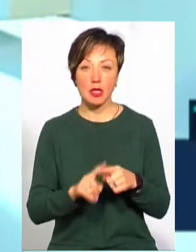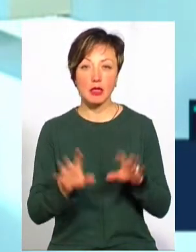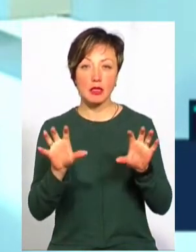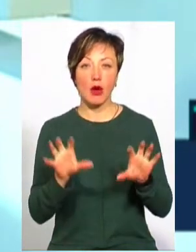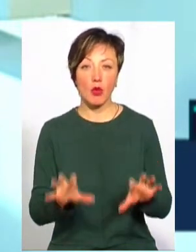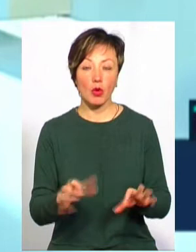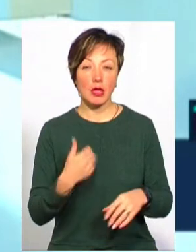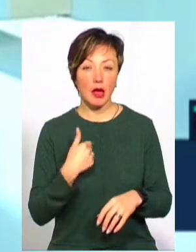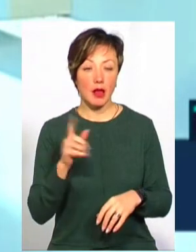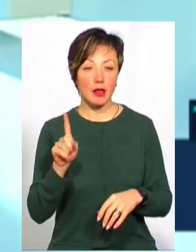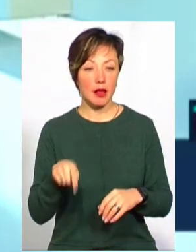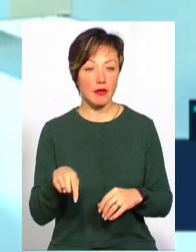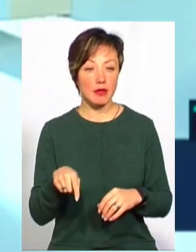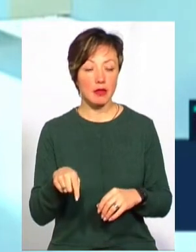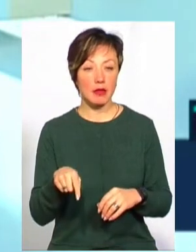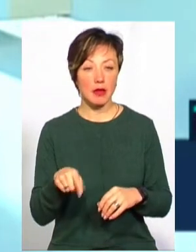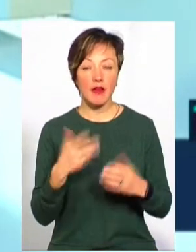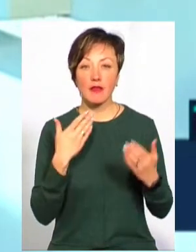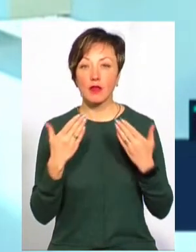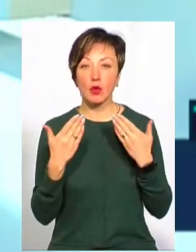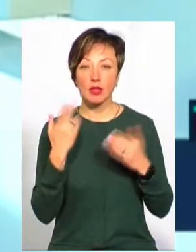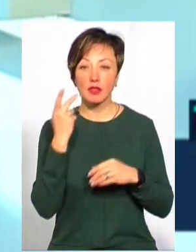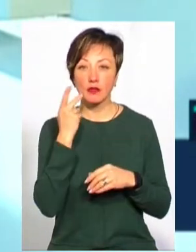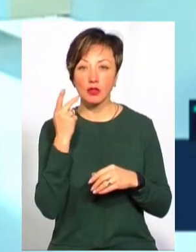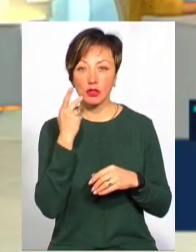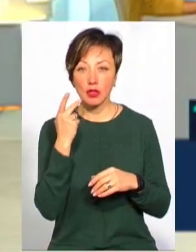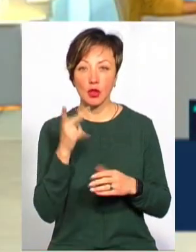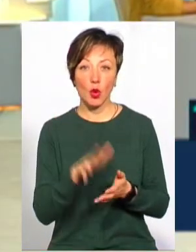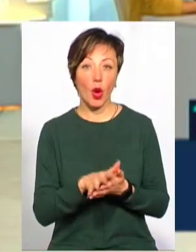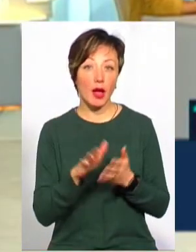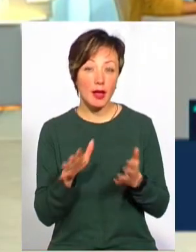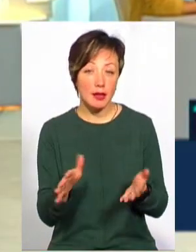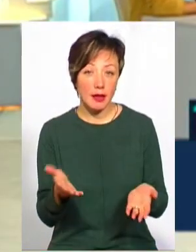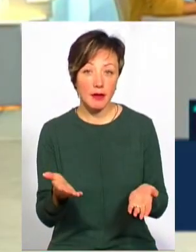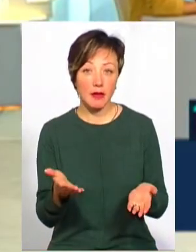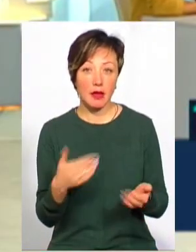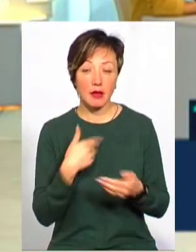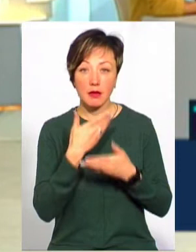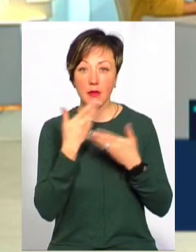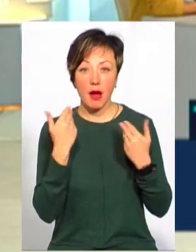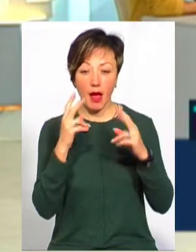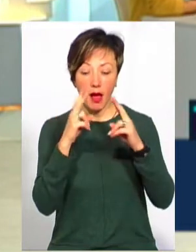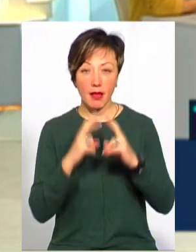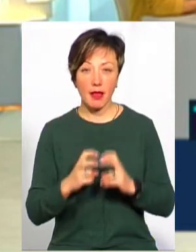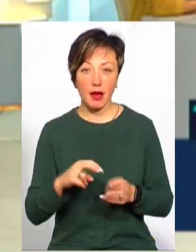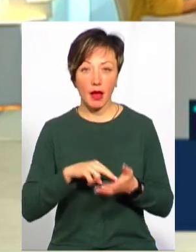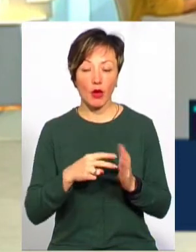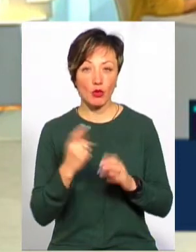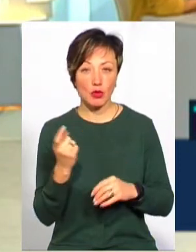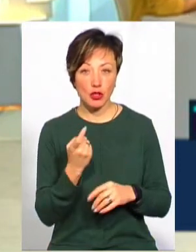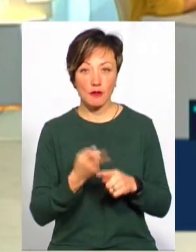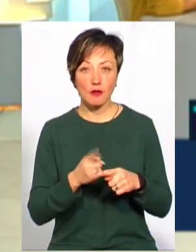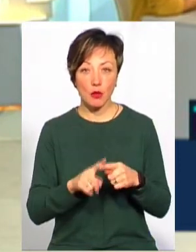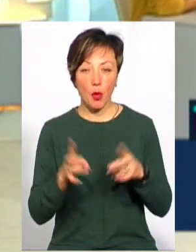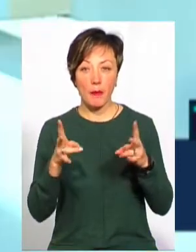закон, я навіть відношуся, завжди відносилася до критиків, тому що немає аналітики економічної, да, і в